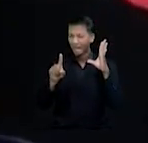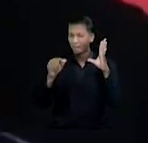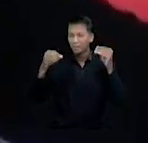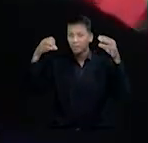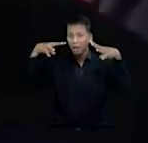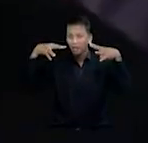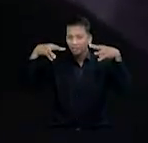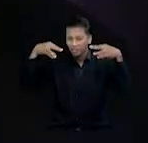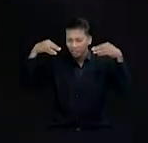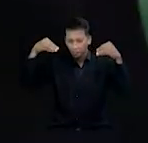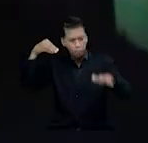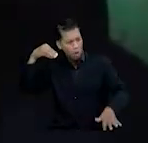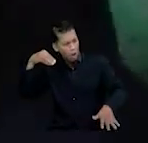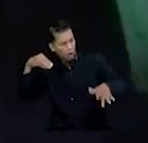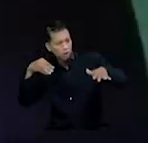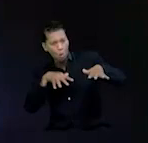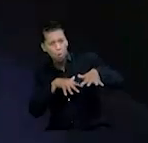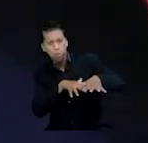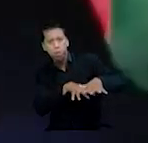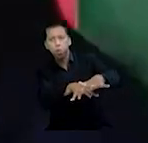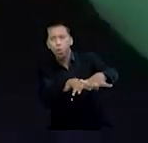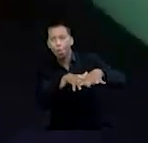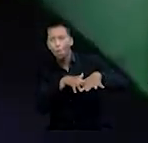tiba-tiba datang dari hulu sehingga